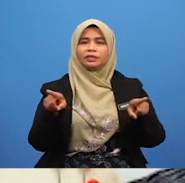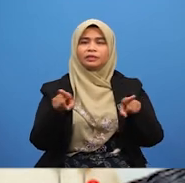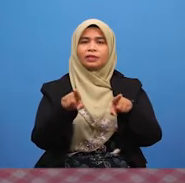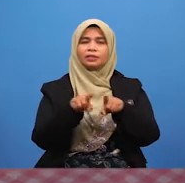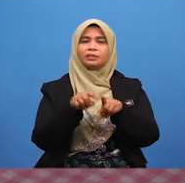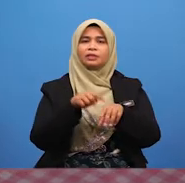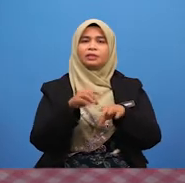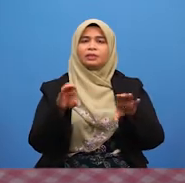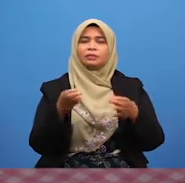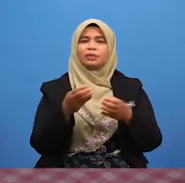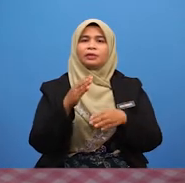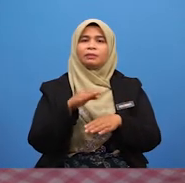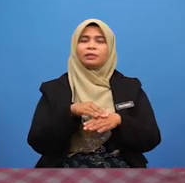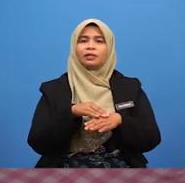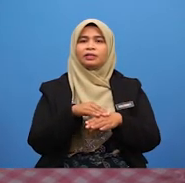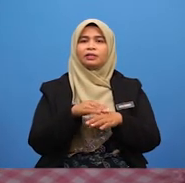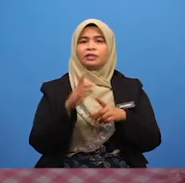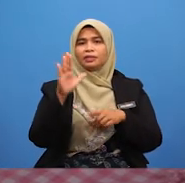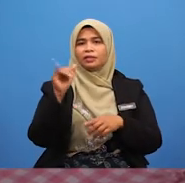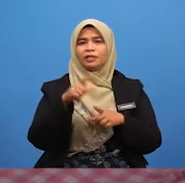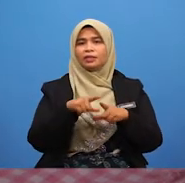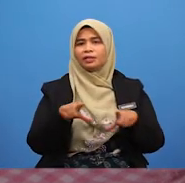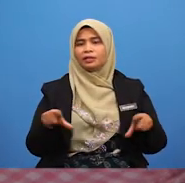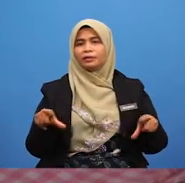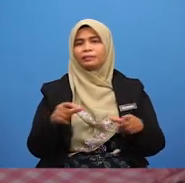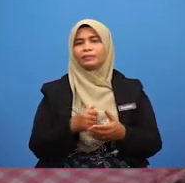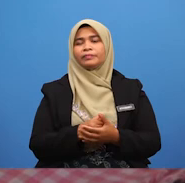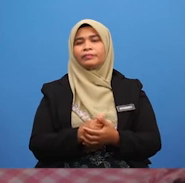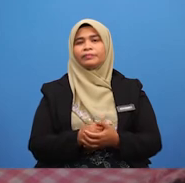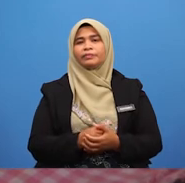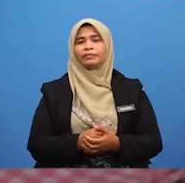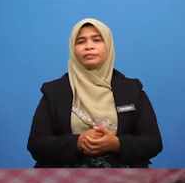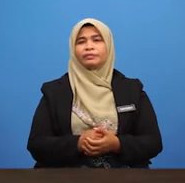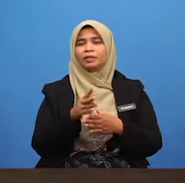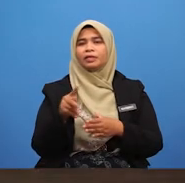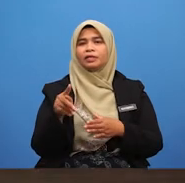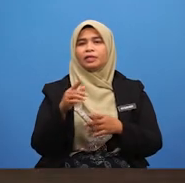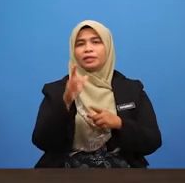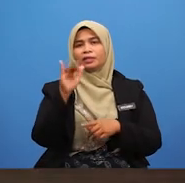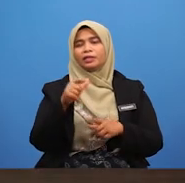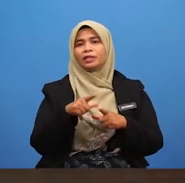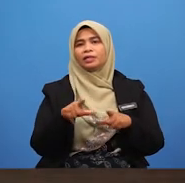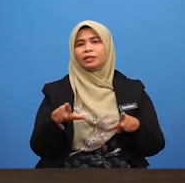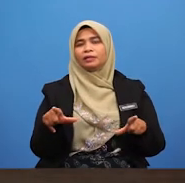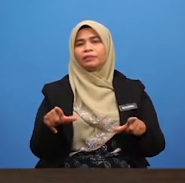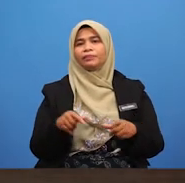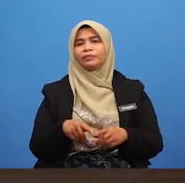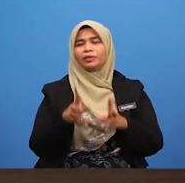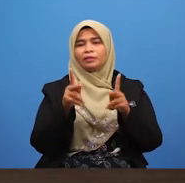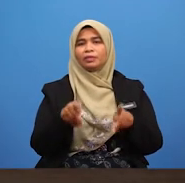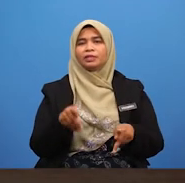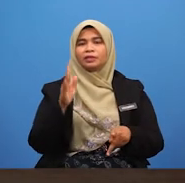dan menyemat peniti pada bahagian pola yang lain. Okey, pelajar akan